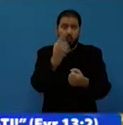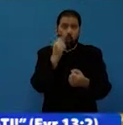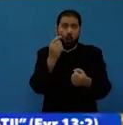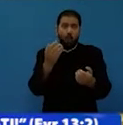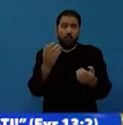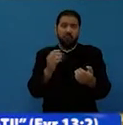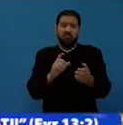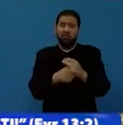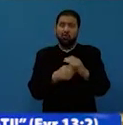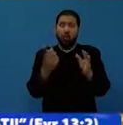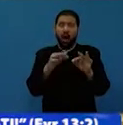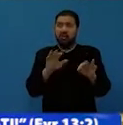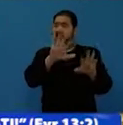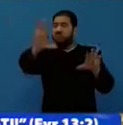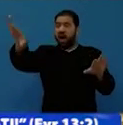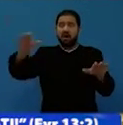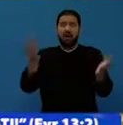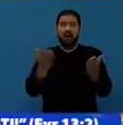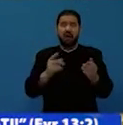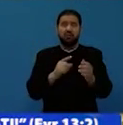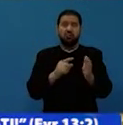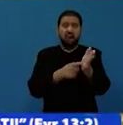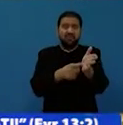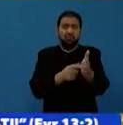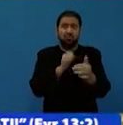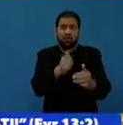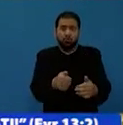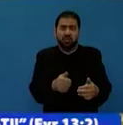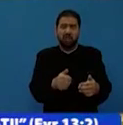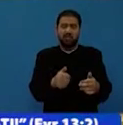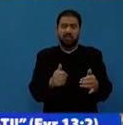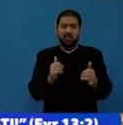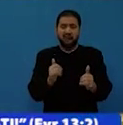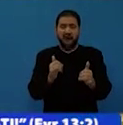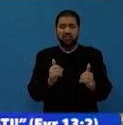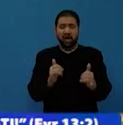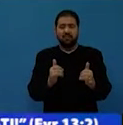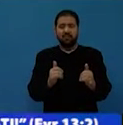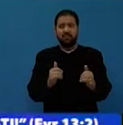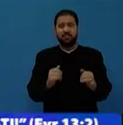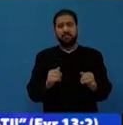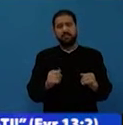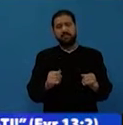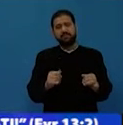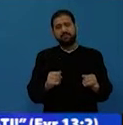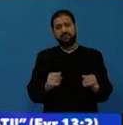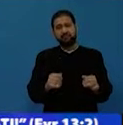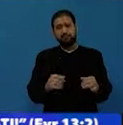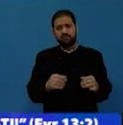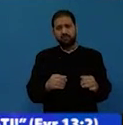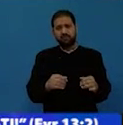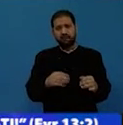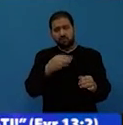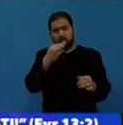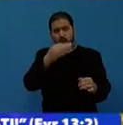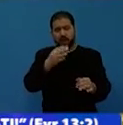cunoscut niciodată. La astfel de semeni convenabili se referă, de fapt, Mântuitorul Iisus